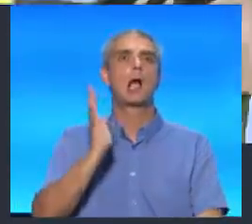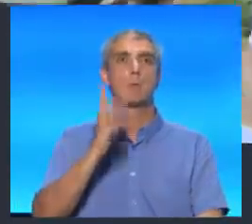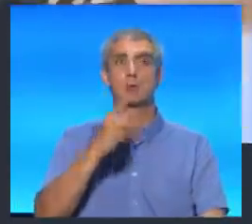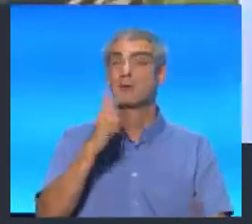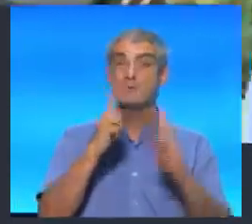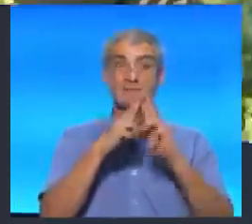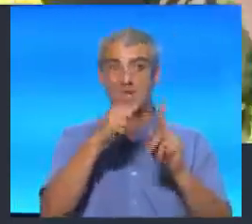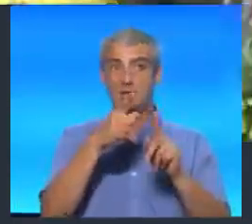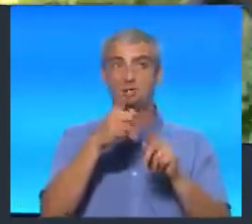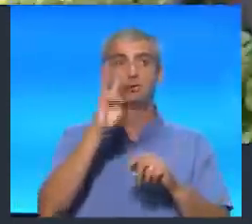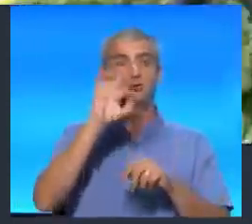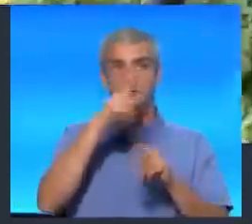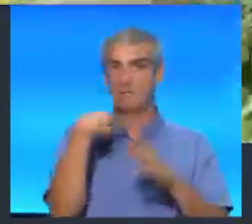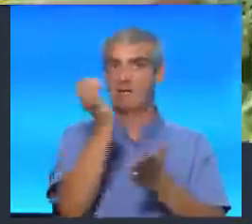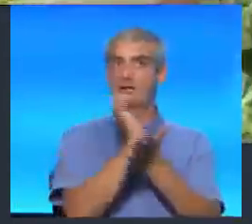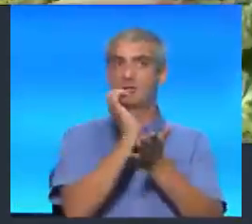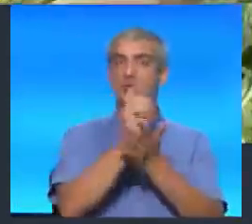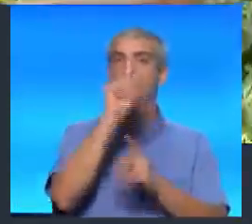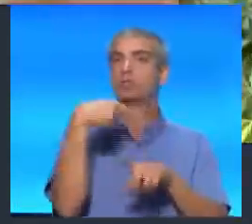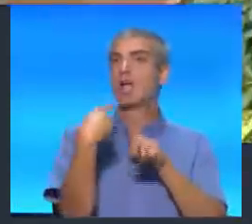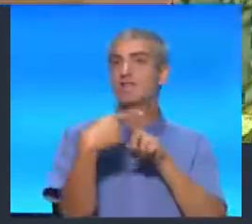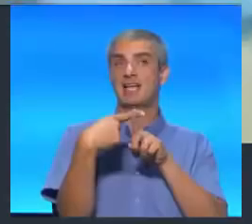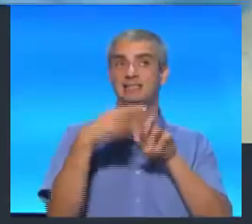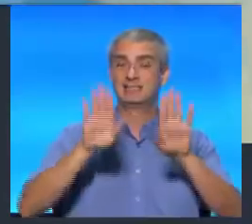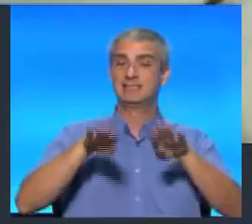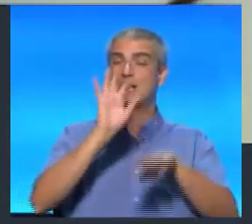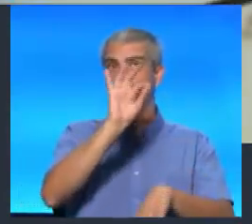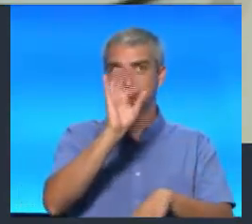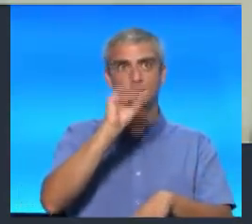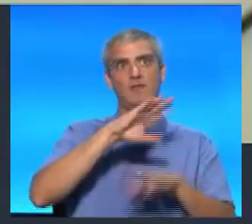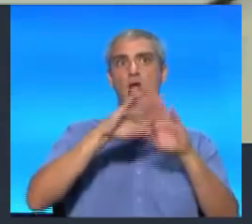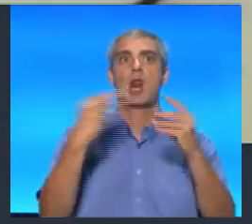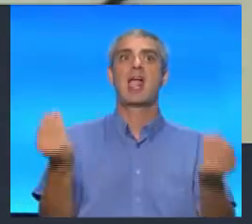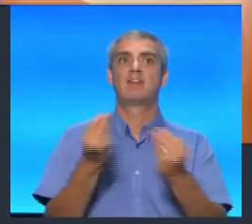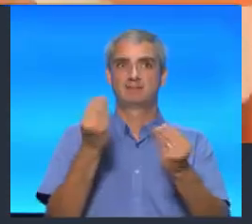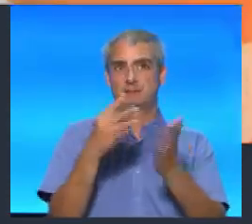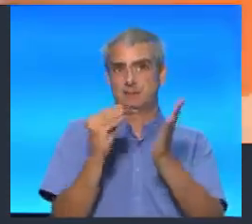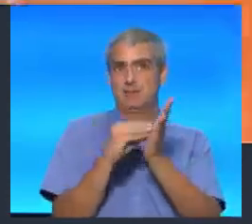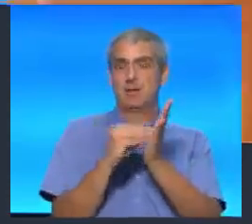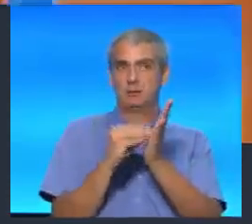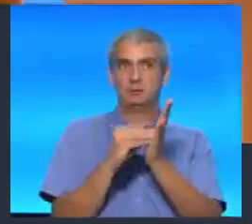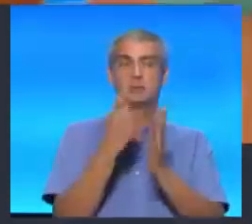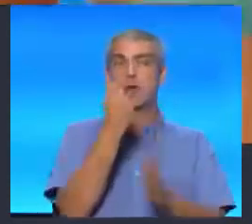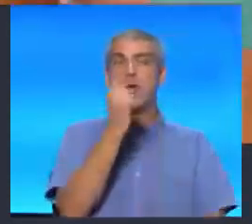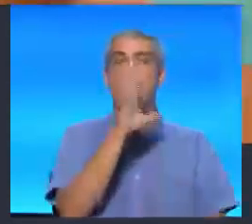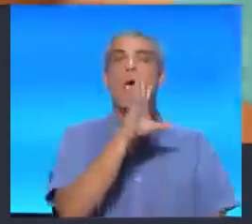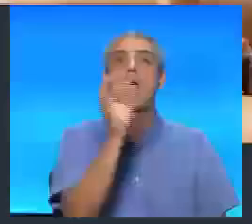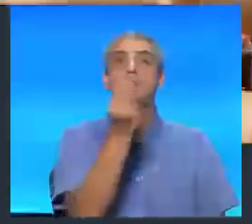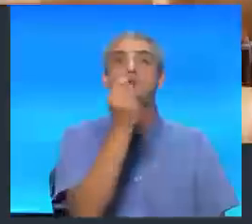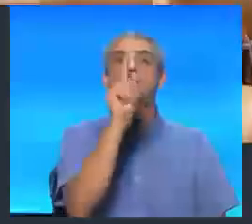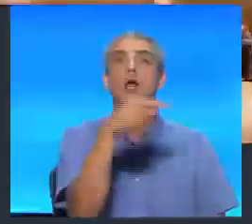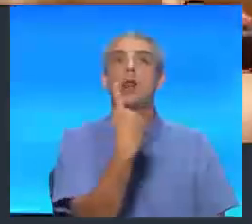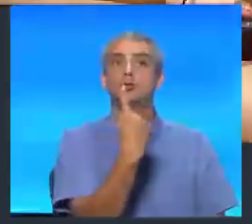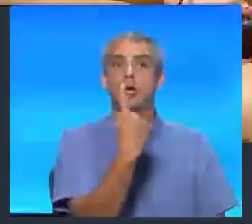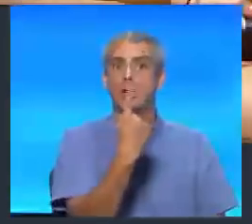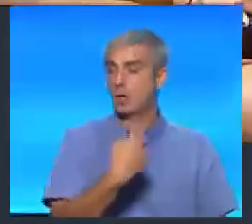כזה שבו שיר תשאיל לכם לשעה וחצי את הסנפירים שלה, וגם את שאר האביזרים הנחוצים, יעלה 500 שקלים. אנחנו